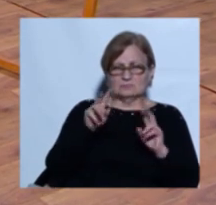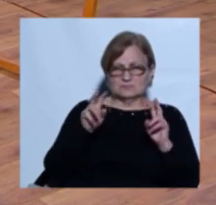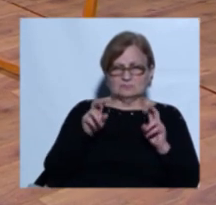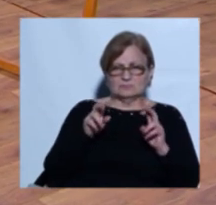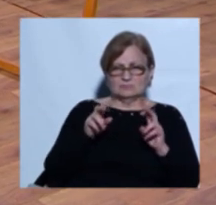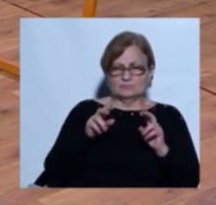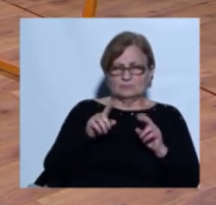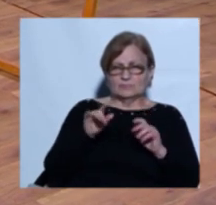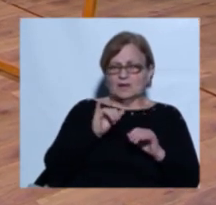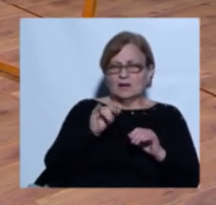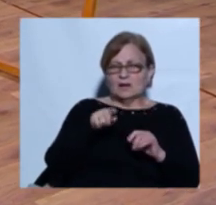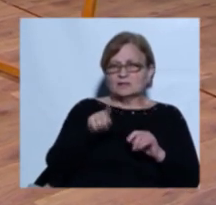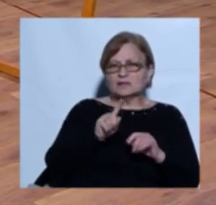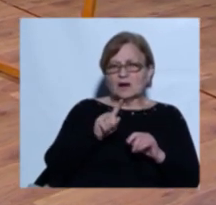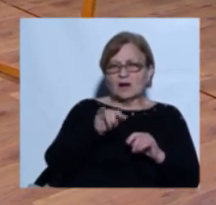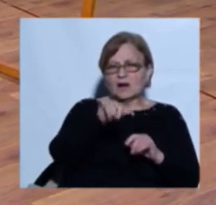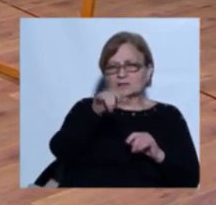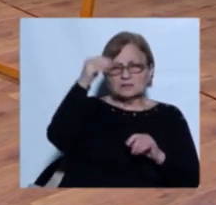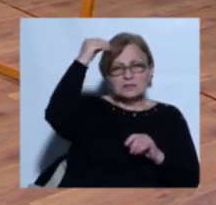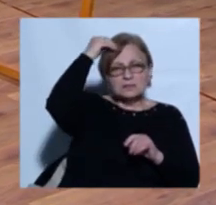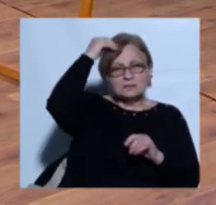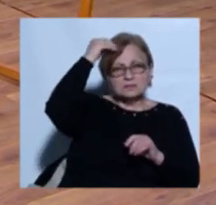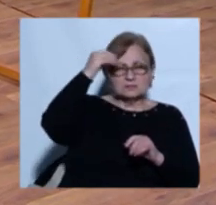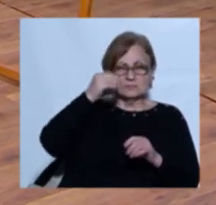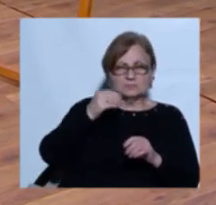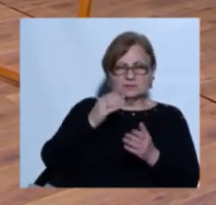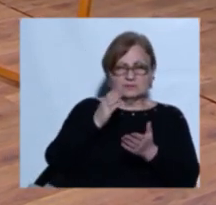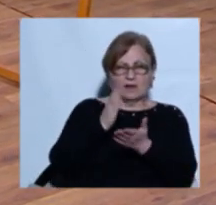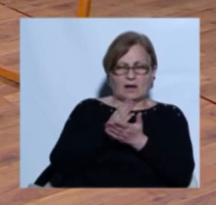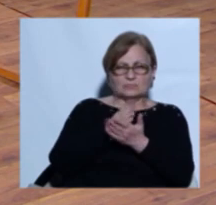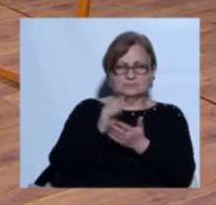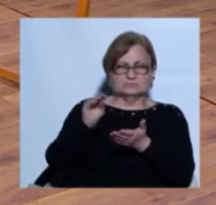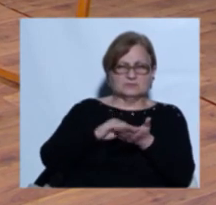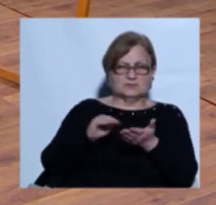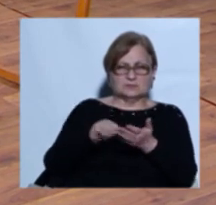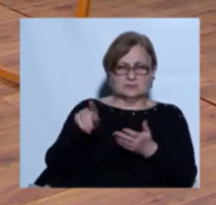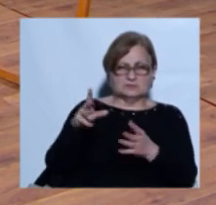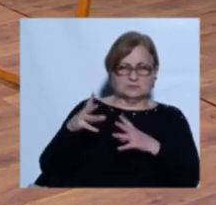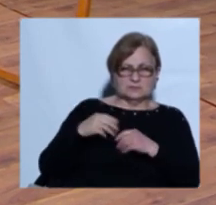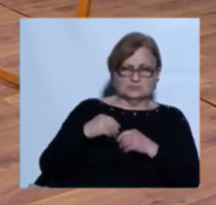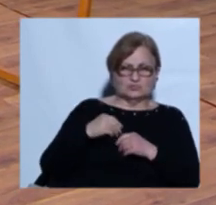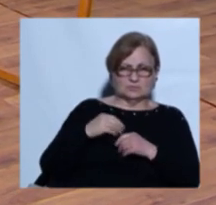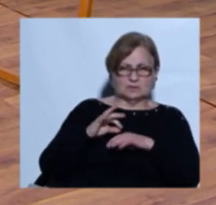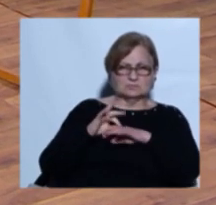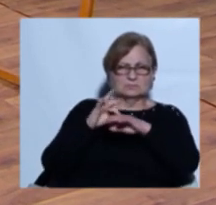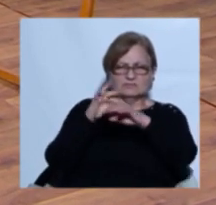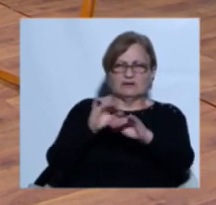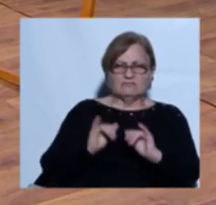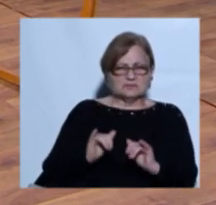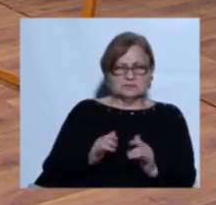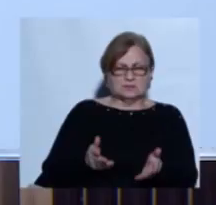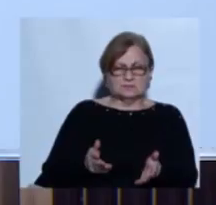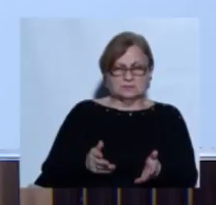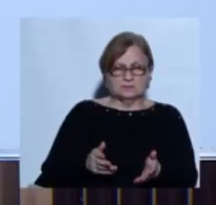არის იდეები? რა იდეებზე გავდივართ ჯემალ ქარჩხაძესთან ერთად მკითხველები ამ ნაწარმოების კითხვის